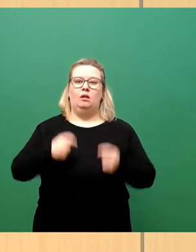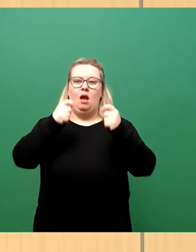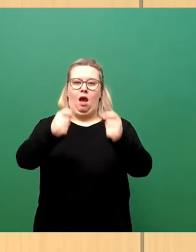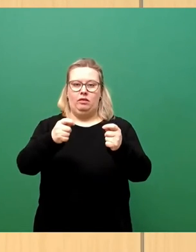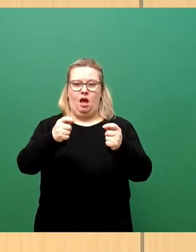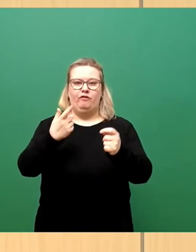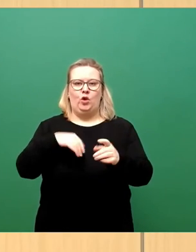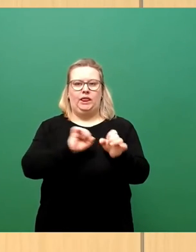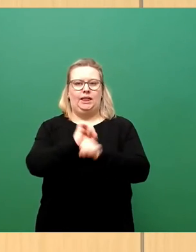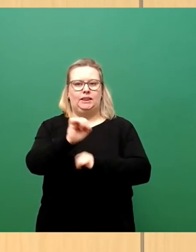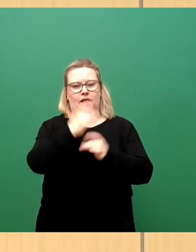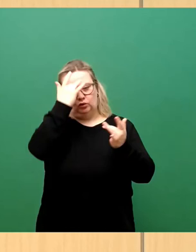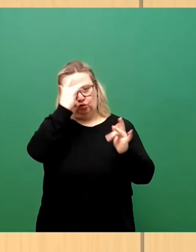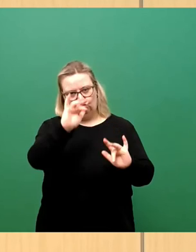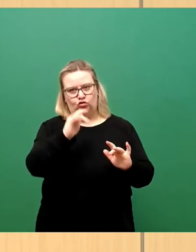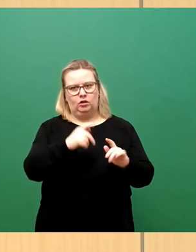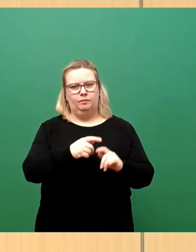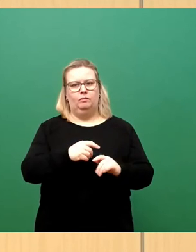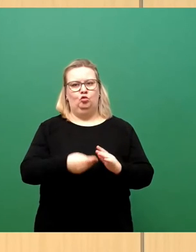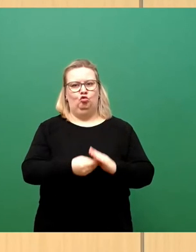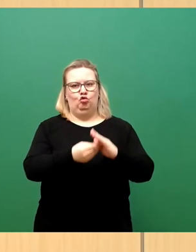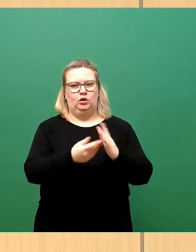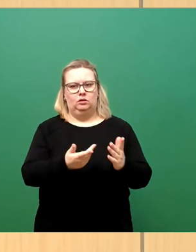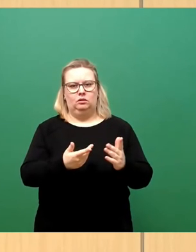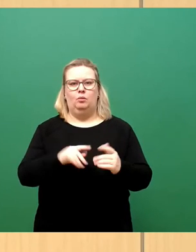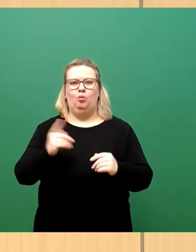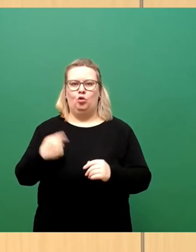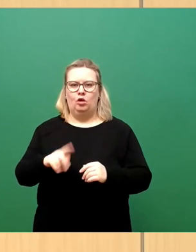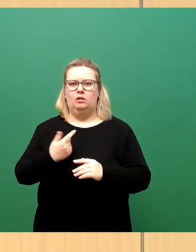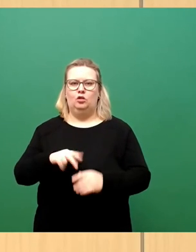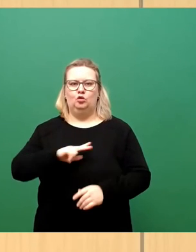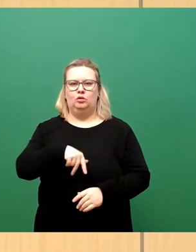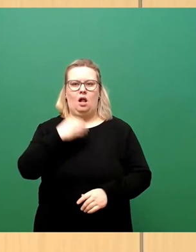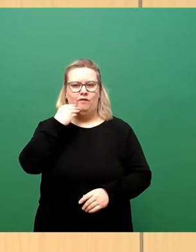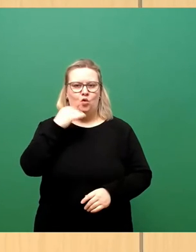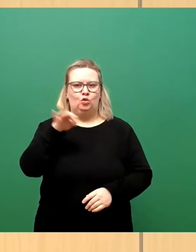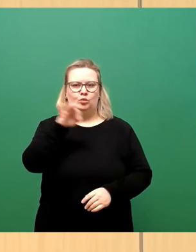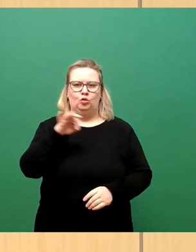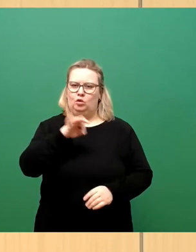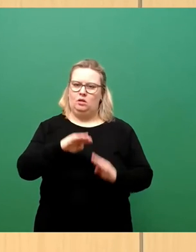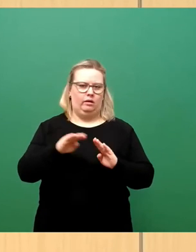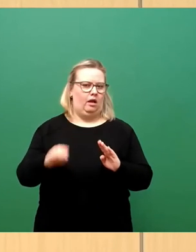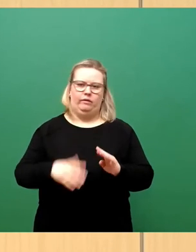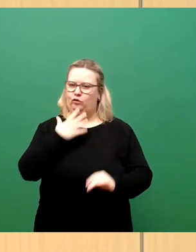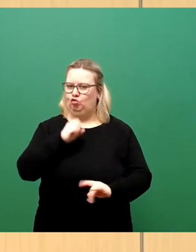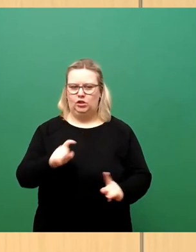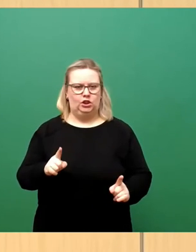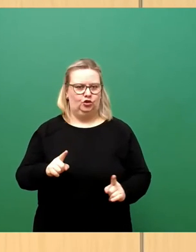zustimmen. Wir werden gegen die Verringerung der Sozialwohnungsquote stimmen, das ist auch klar.